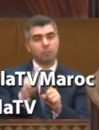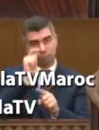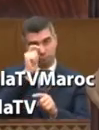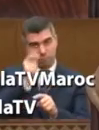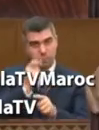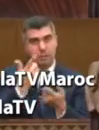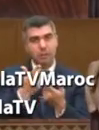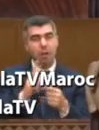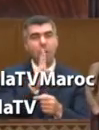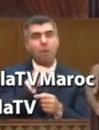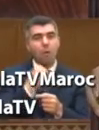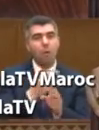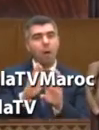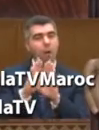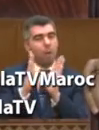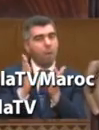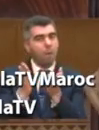بها الحكومة بصفة عامة